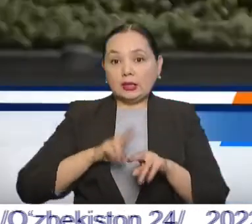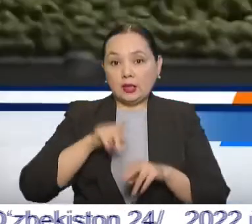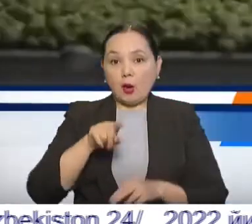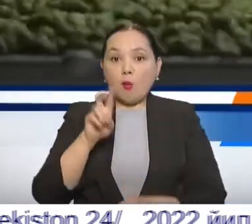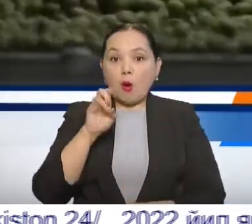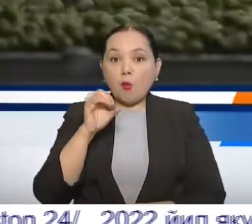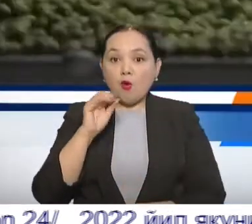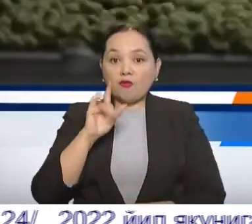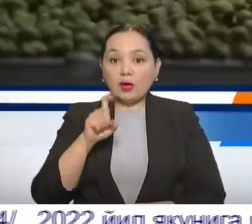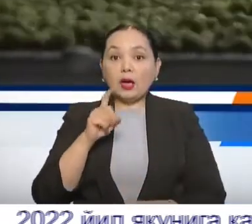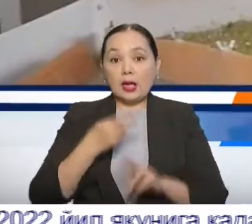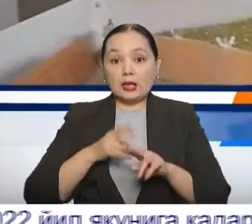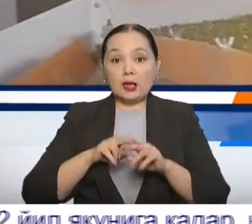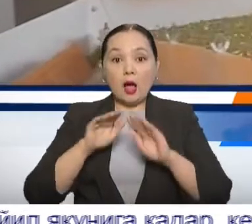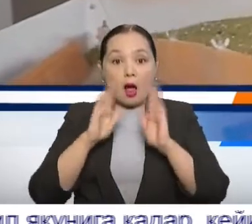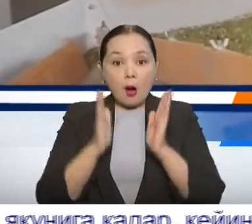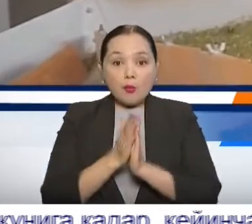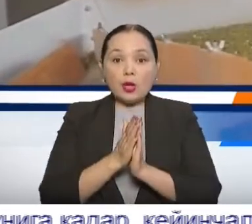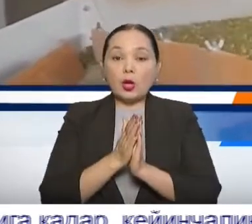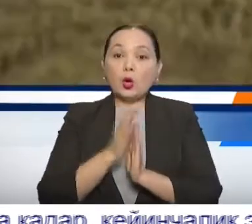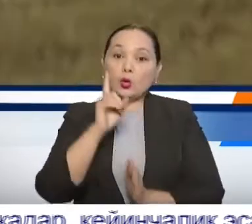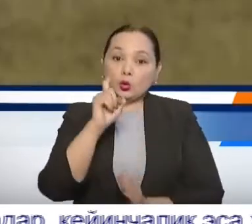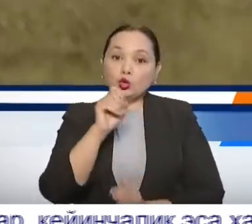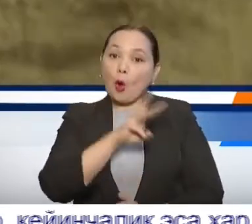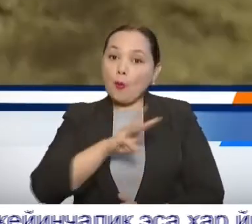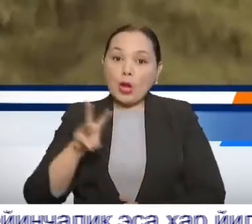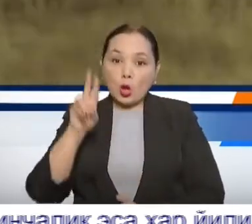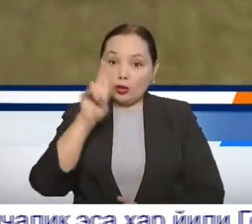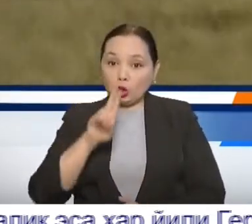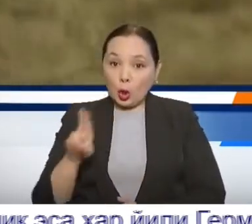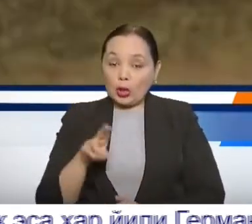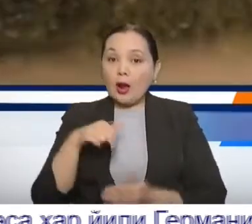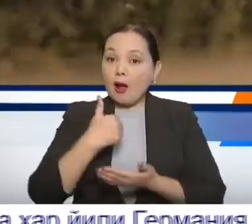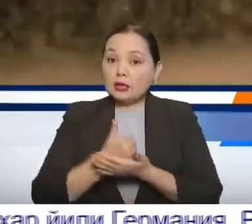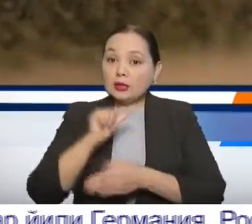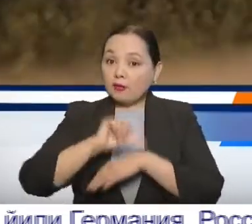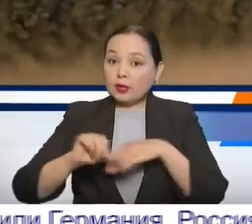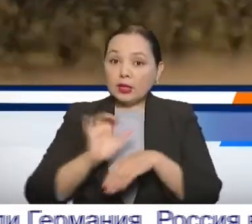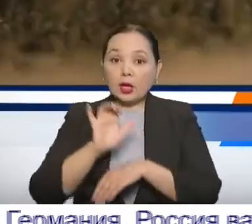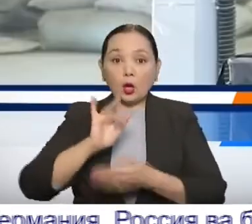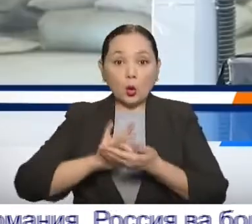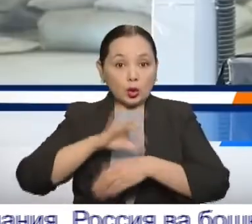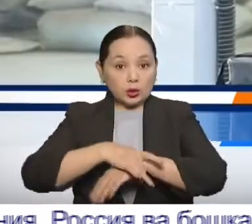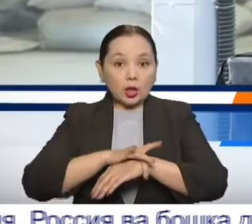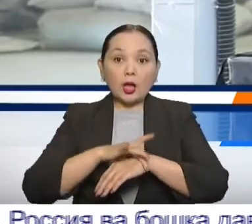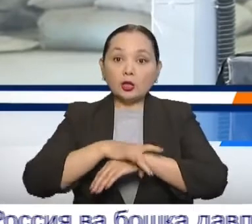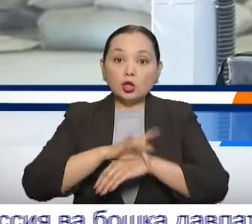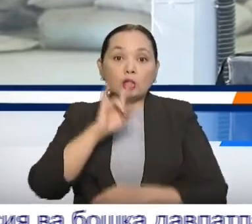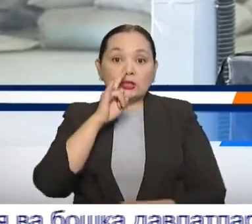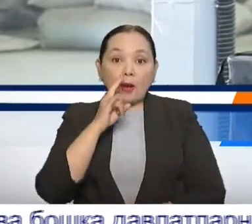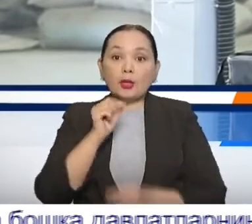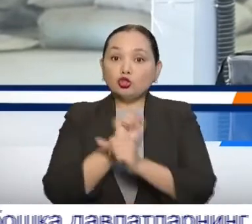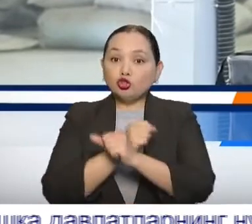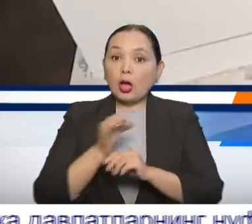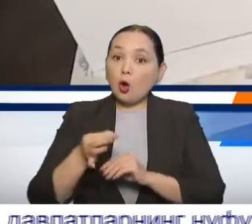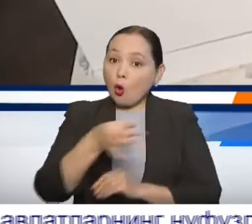бобовых. Тем самым объем экспорта составил почти 100 миллионов долларов. Основные экспортеры – город Ташкент, а также Ташкентская, Самаркандская и